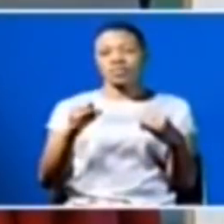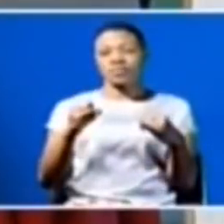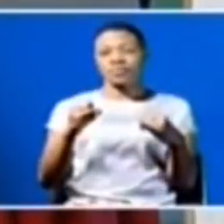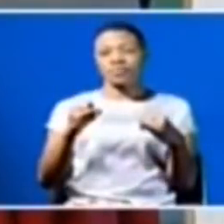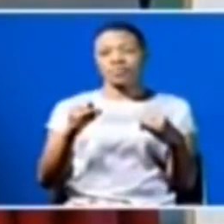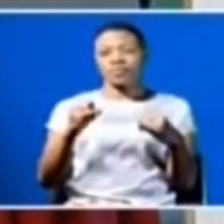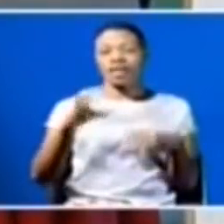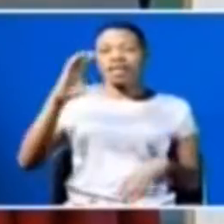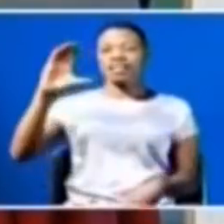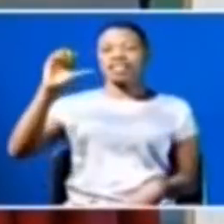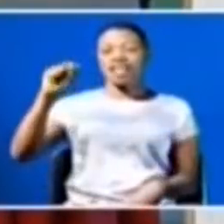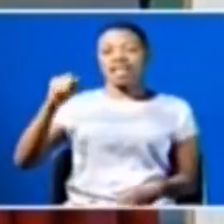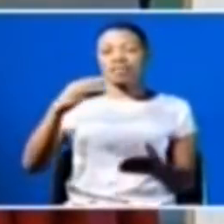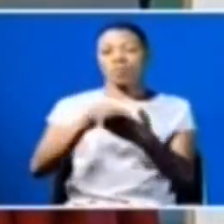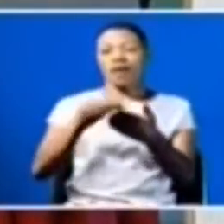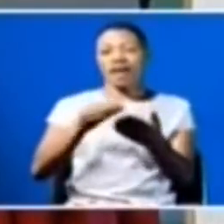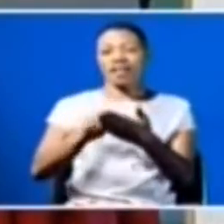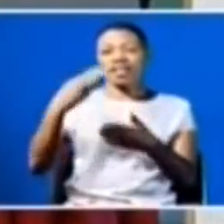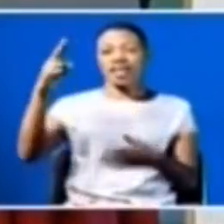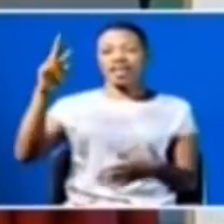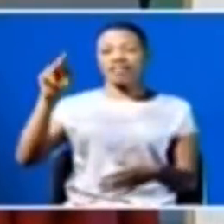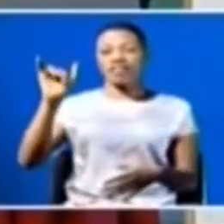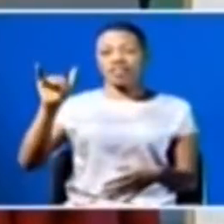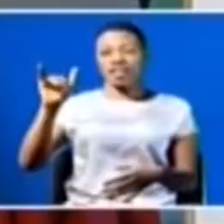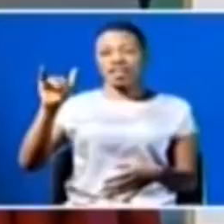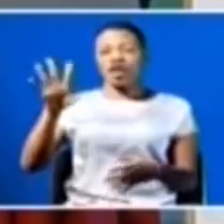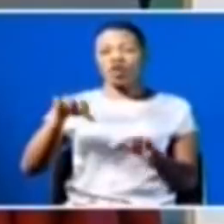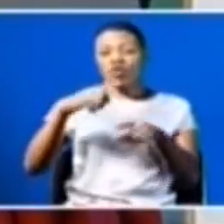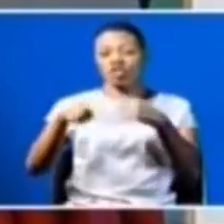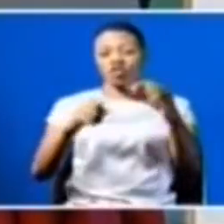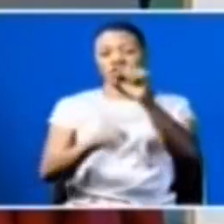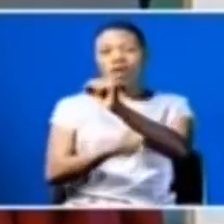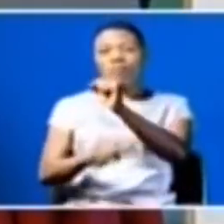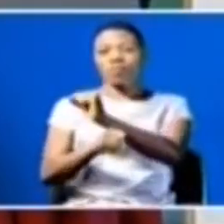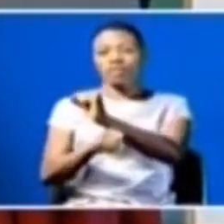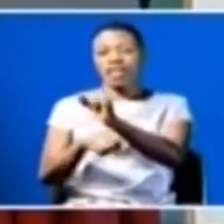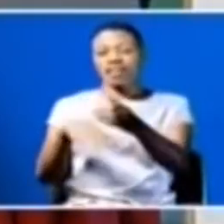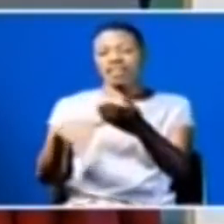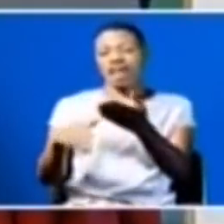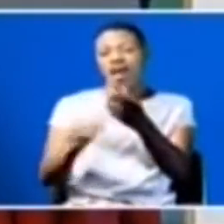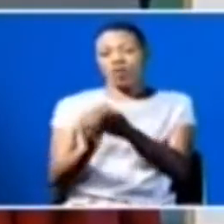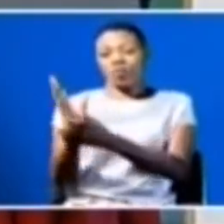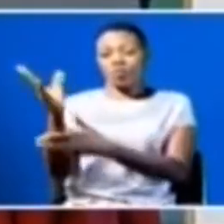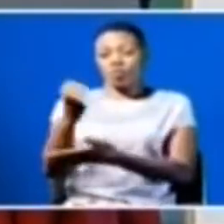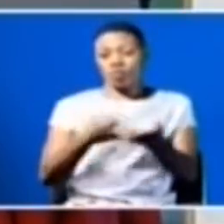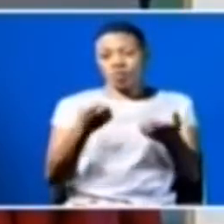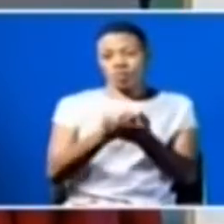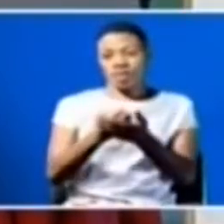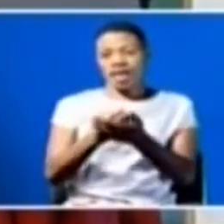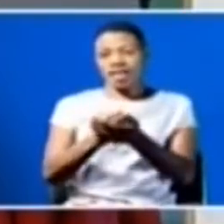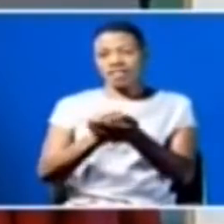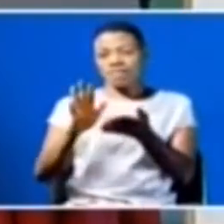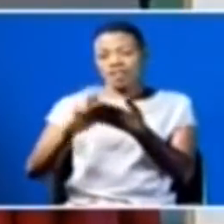Waziri wa fedha Henry Rotich ameendelea kutetea kukua kwa uchumi wa taifa hili, akisema kasi yake imekuwa 6%